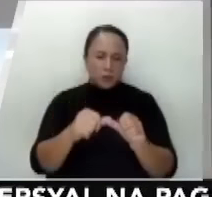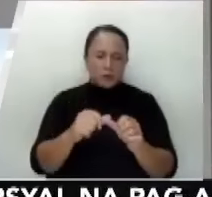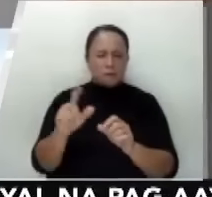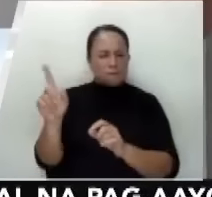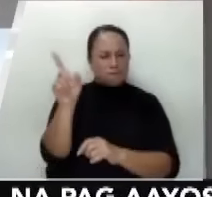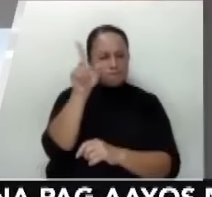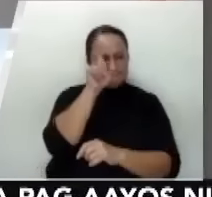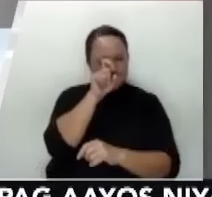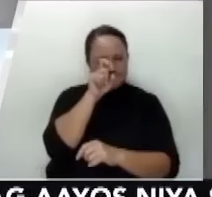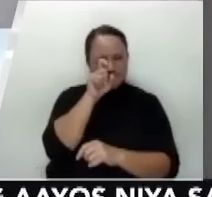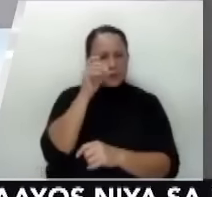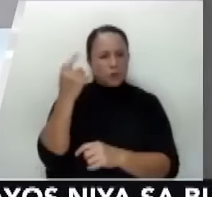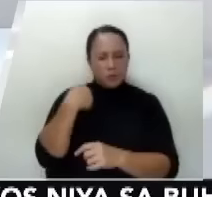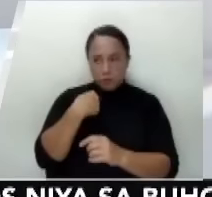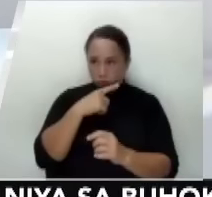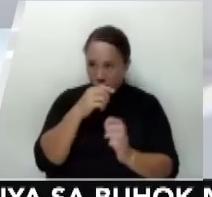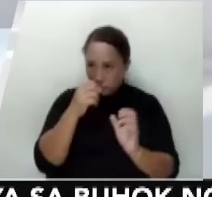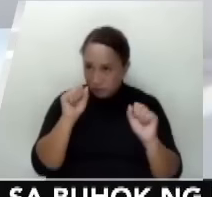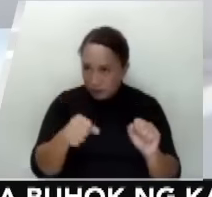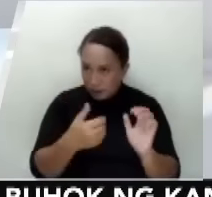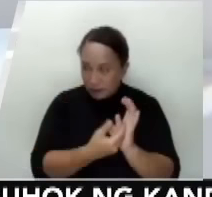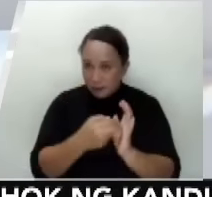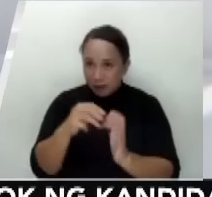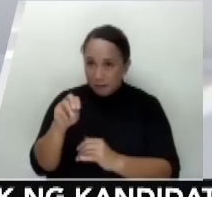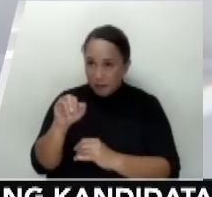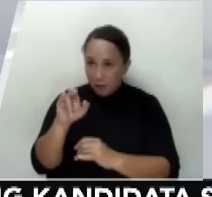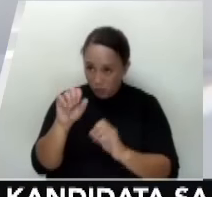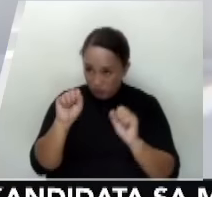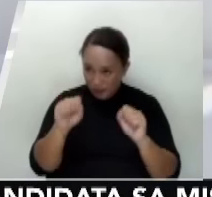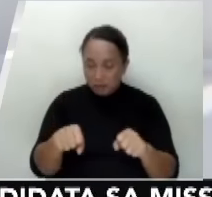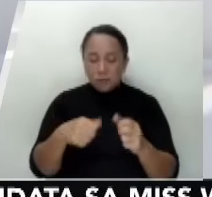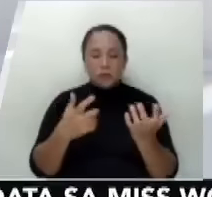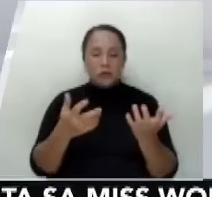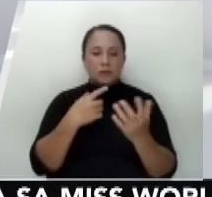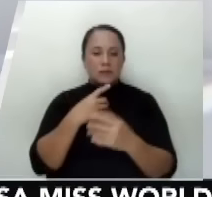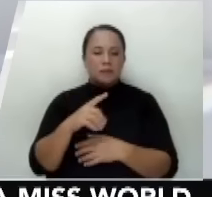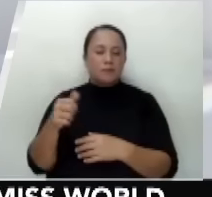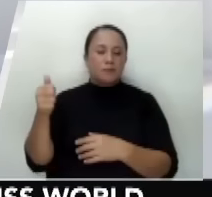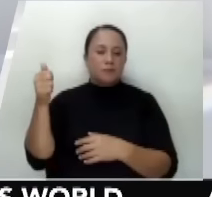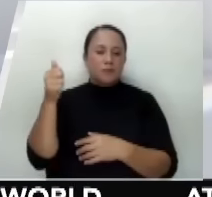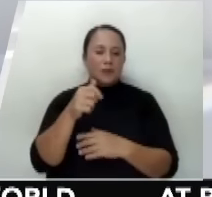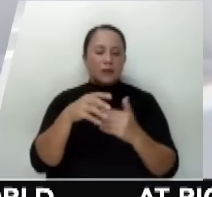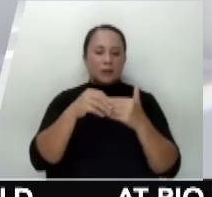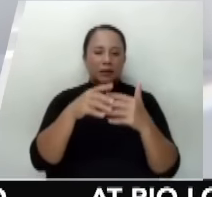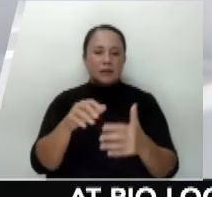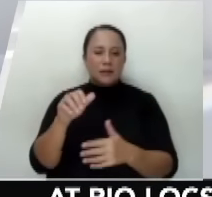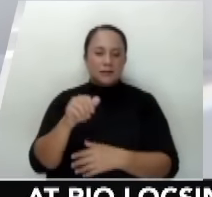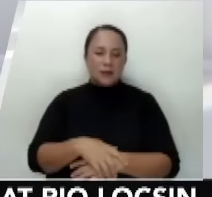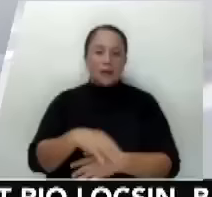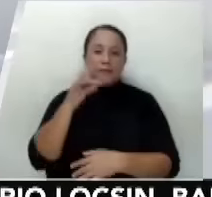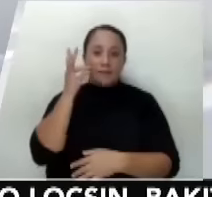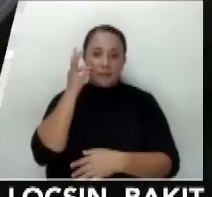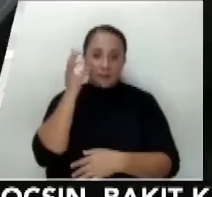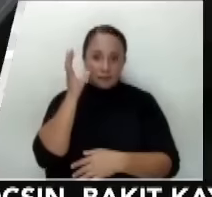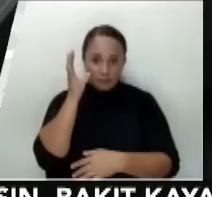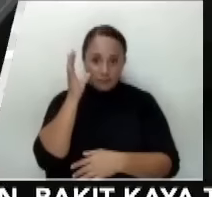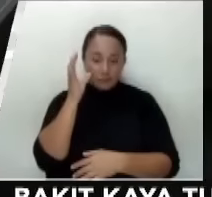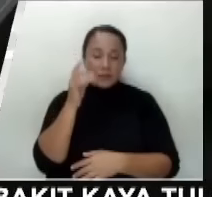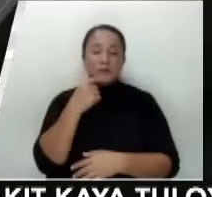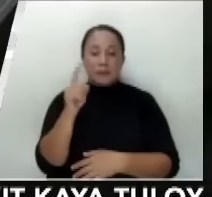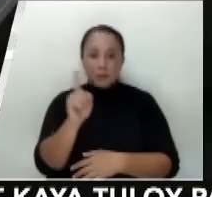sa kredibilidad ng Miro. Ayon kay Deputy Minority Leader, ACT Teachers Party List Representative Franz Castro,